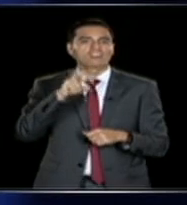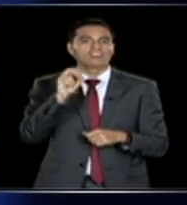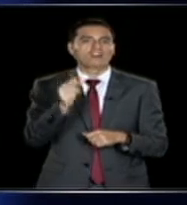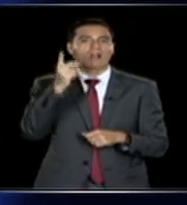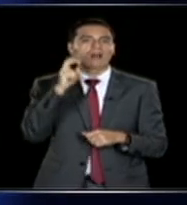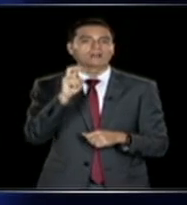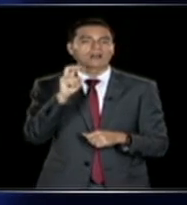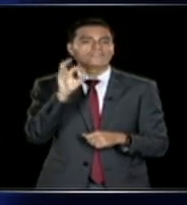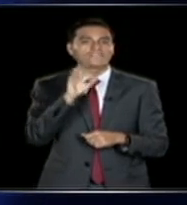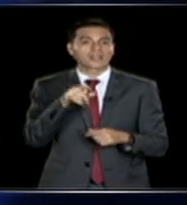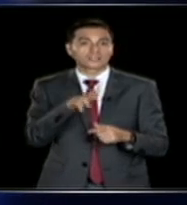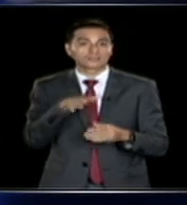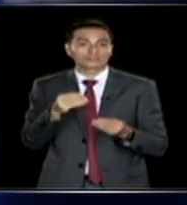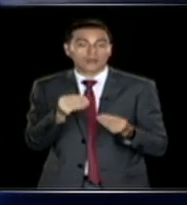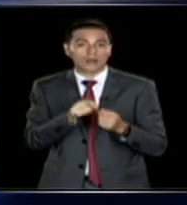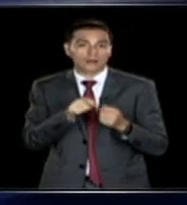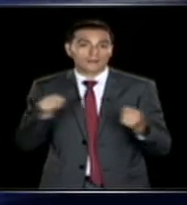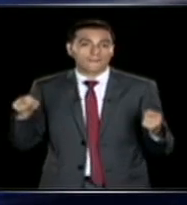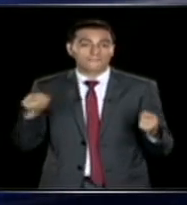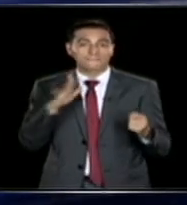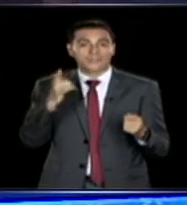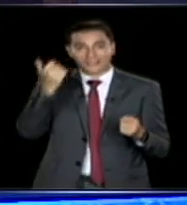مساحتها 100,000 كيلومتر مربع.